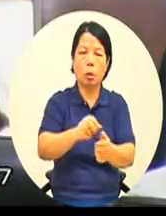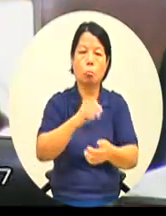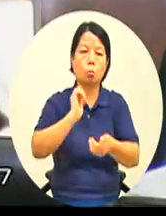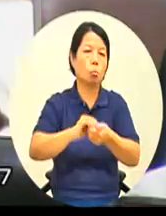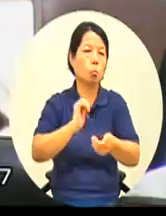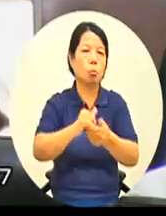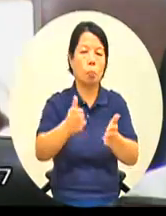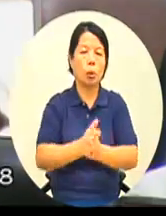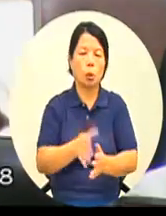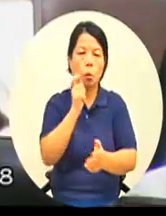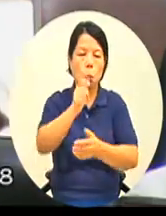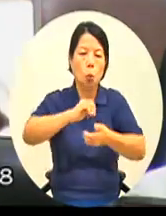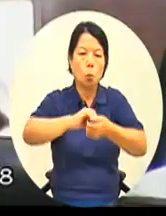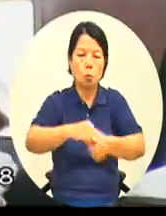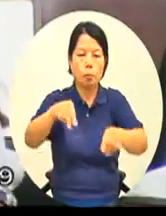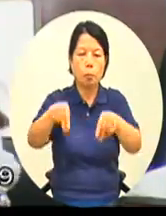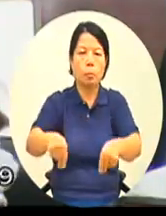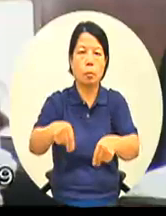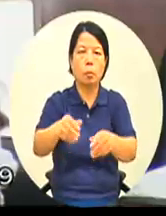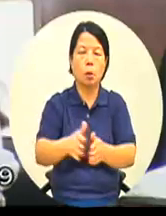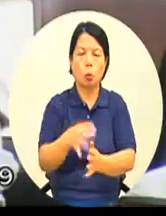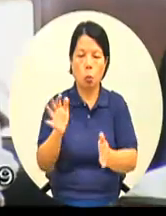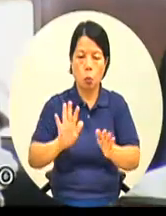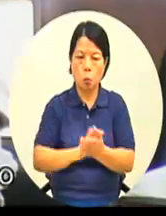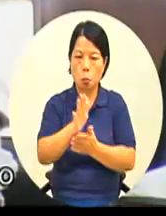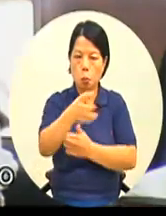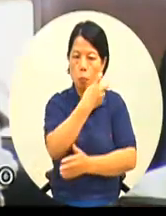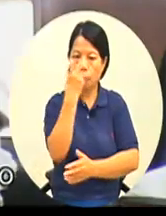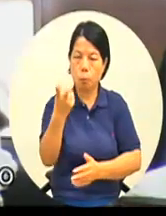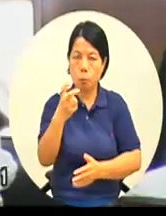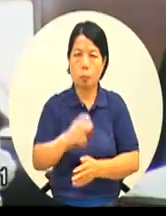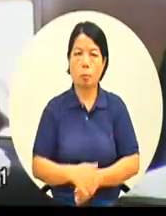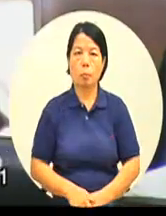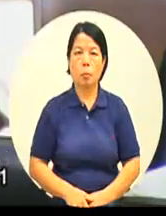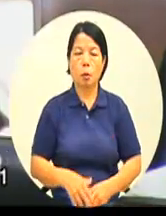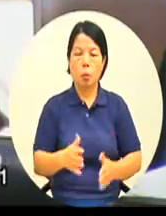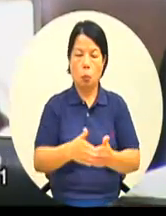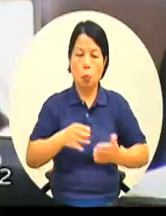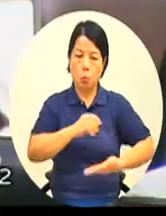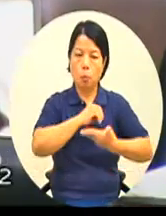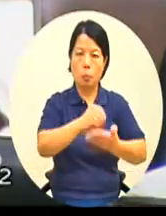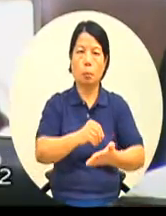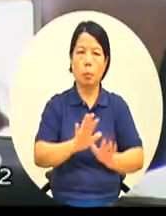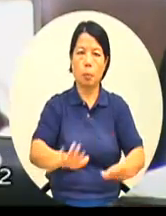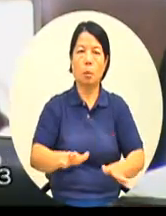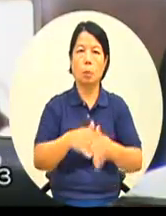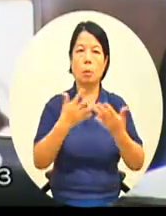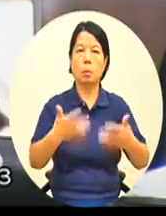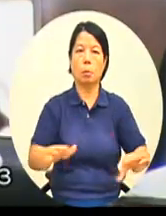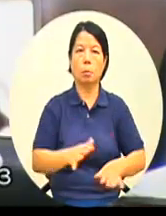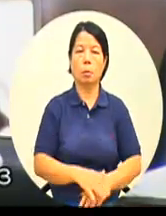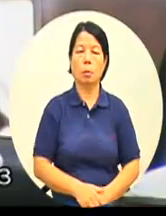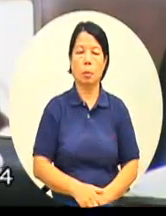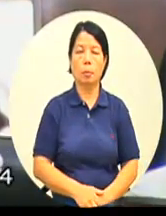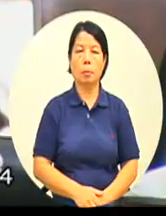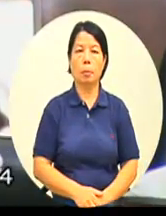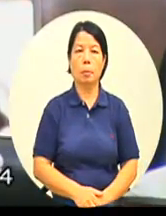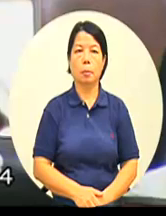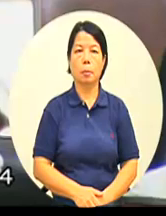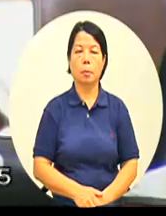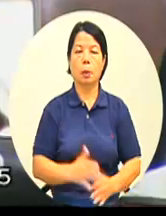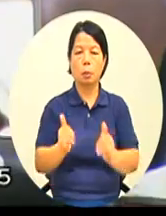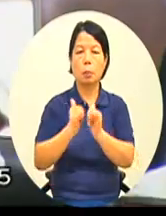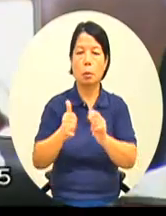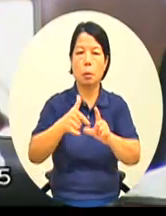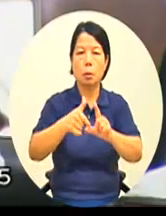一个固定的合约就可以。可是我后来发现，我真的是建议，但我们现在很多是在所谓的社